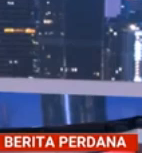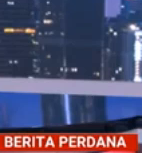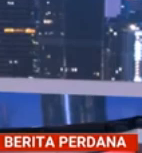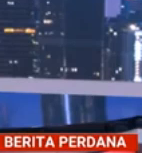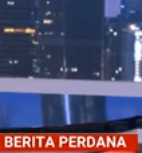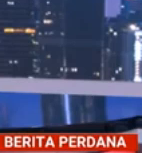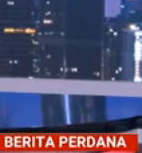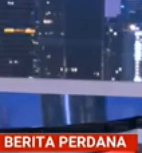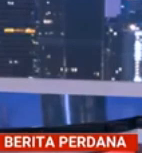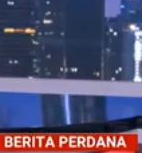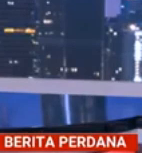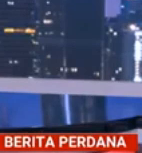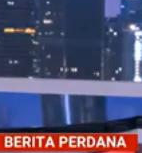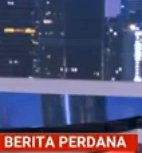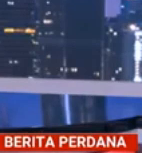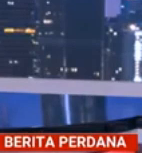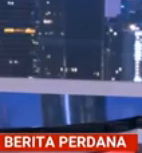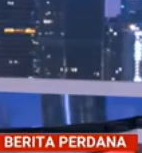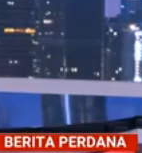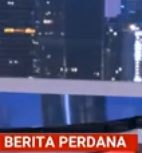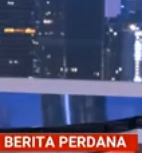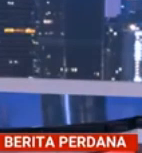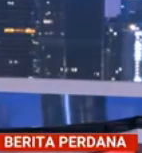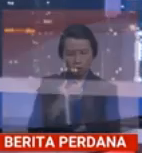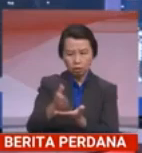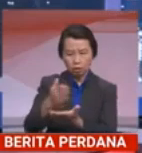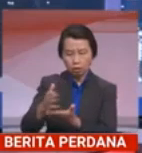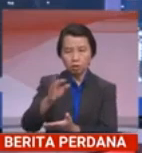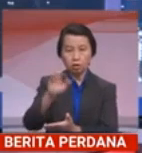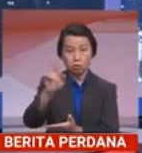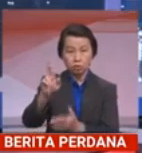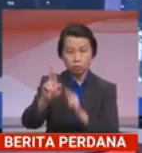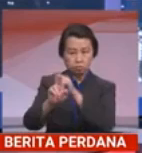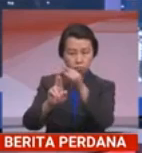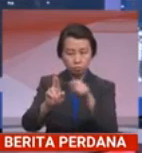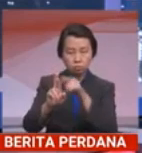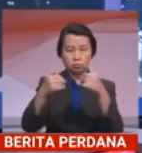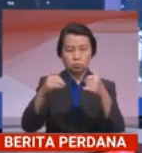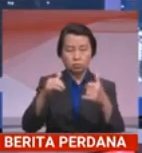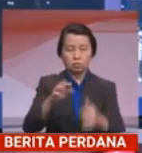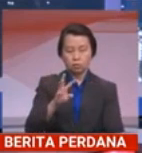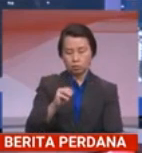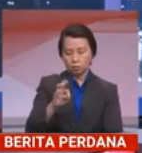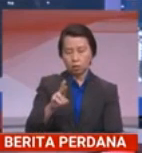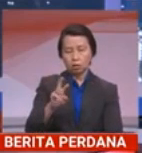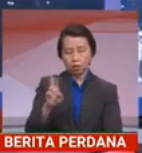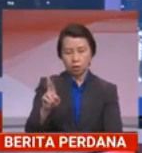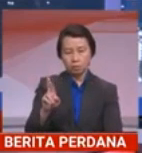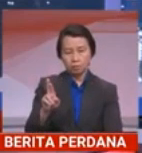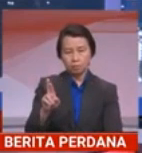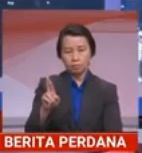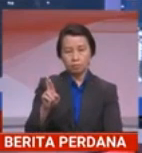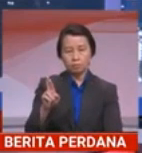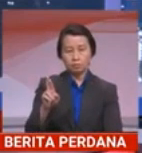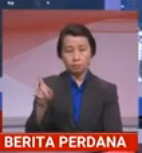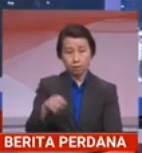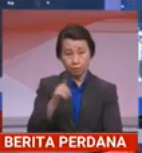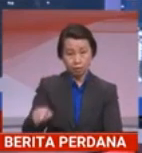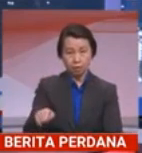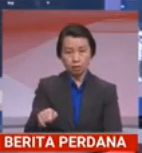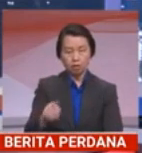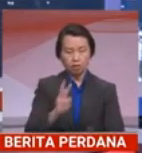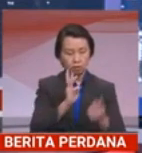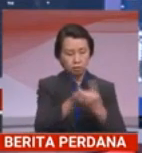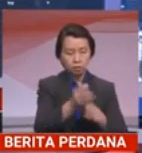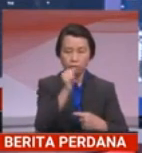KKMM mengambil serius isu agihan royalti susulan pembubaran Music Rights Malaysia MRM Berhad. Kebajikan penyanyi